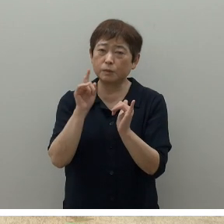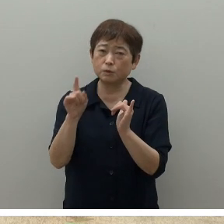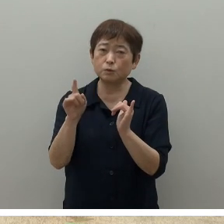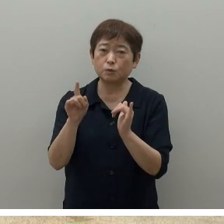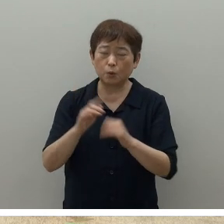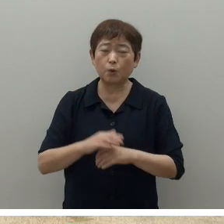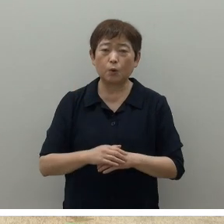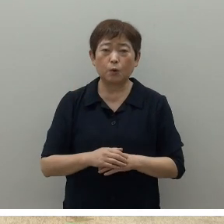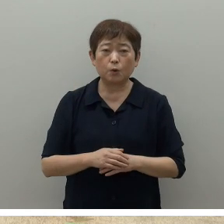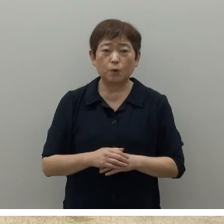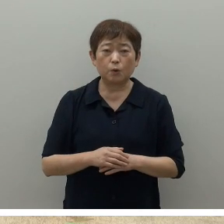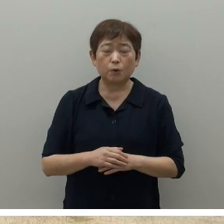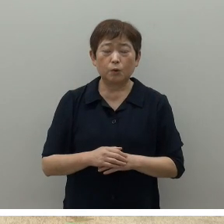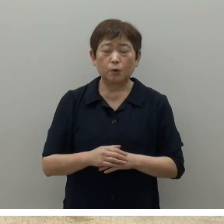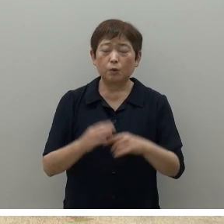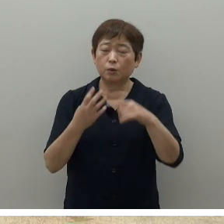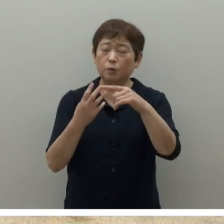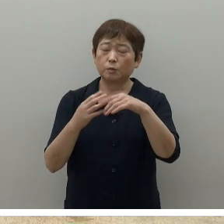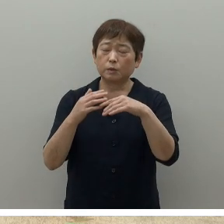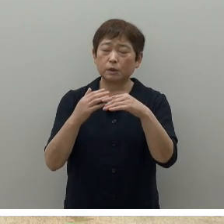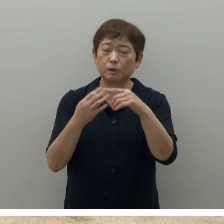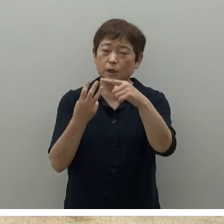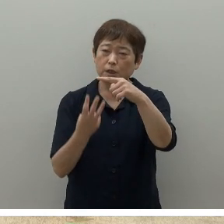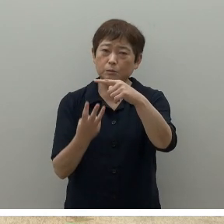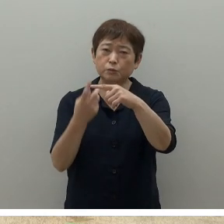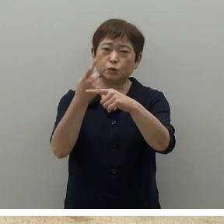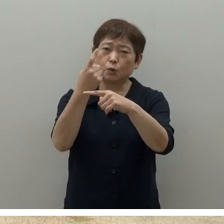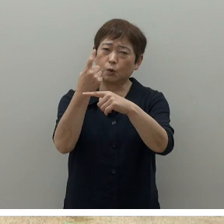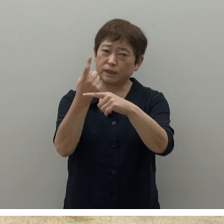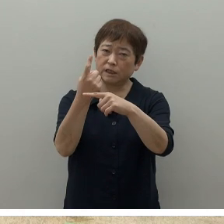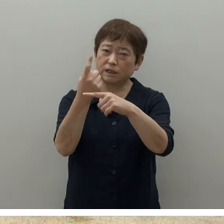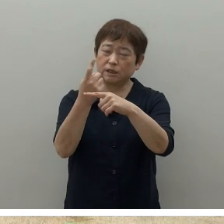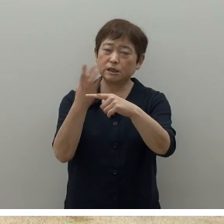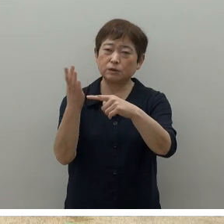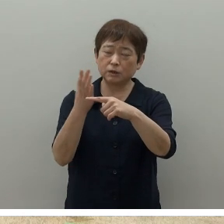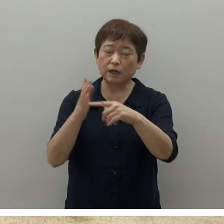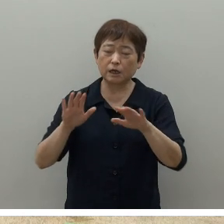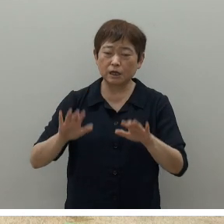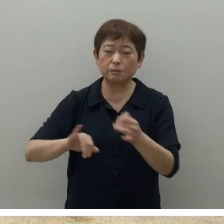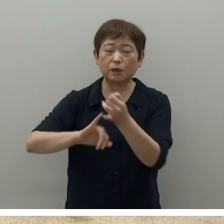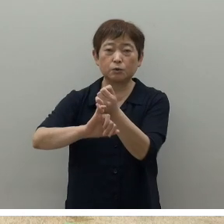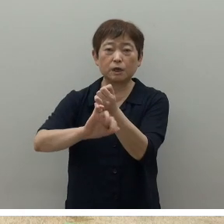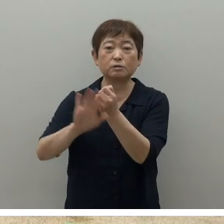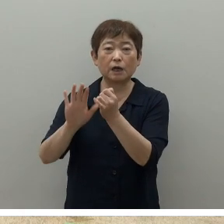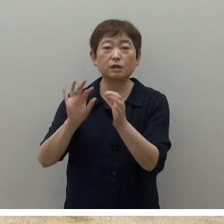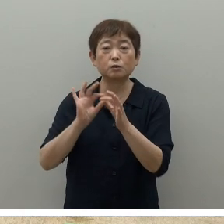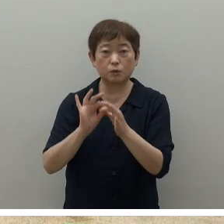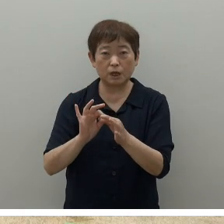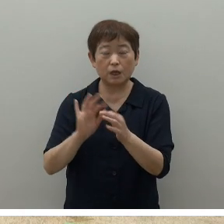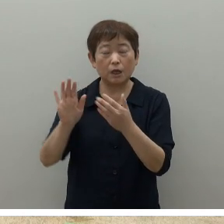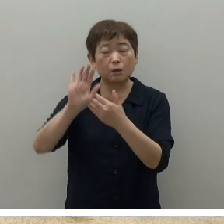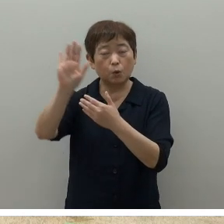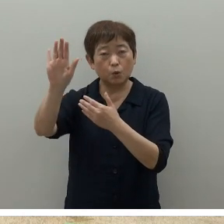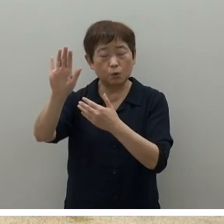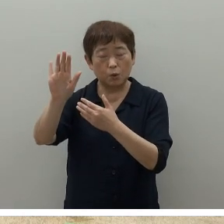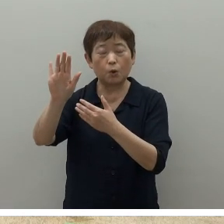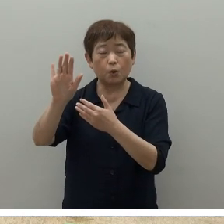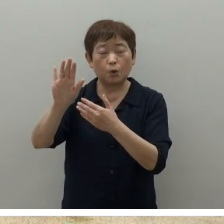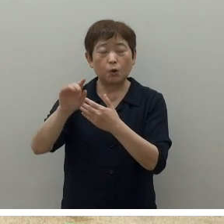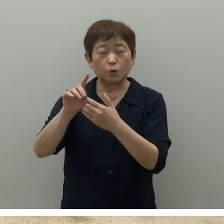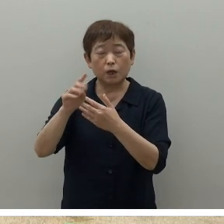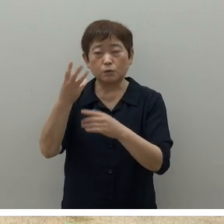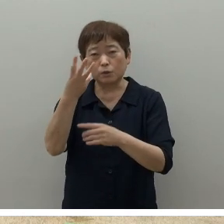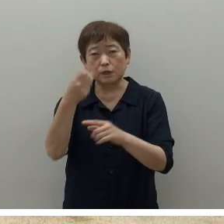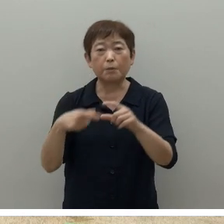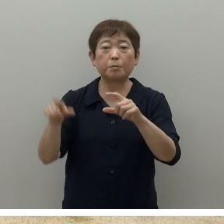齢全人、対象人口の3分の1ぐらいになるので、これを3倍した数字ぐらいが接種されるんじゃないかなと見